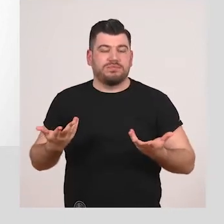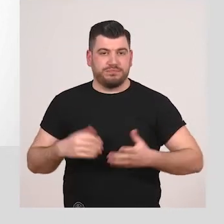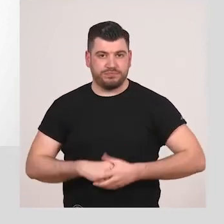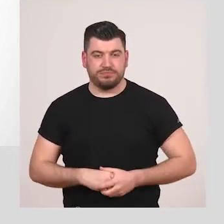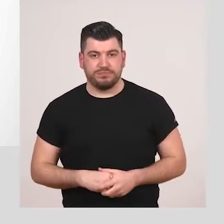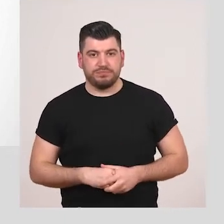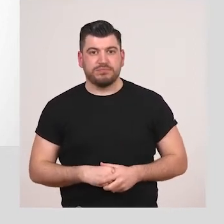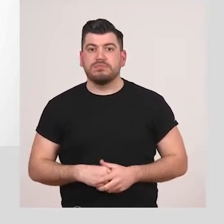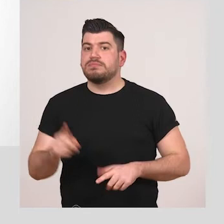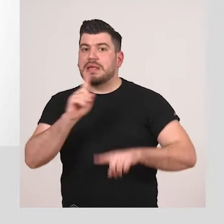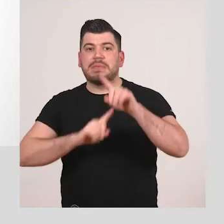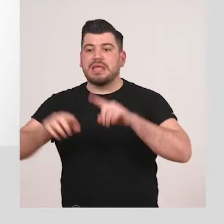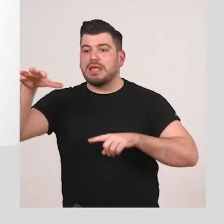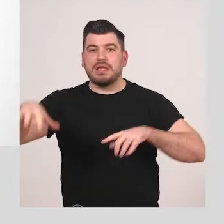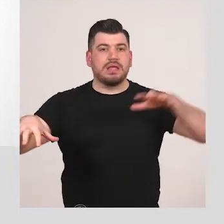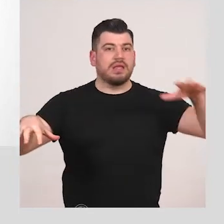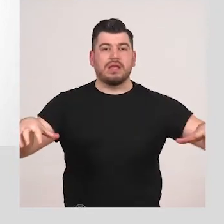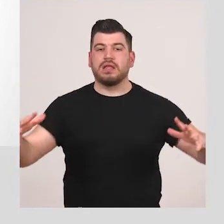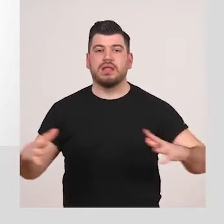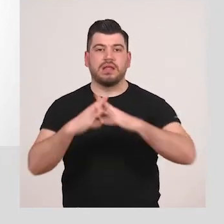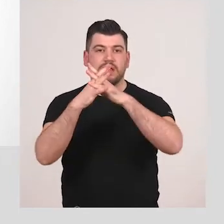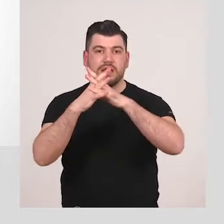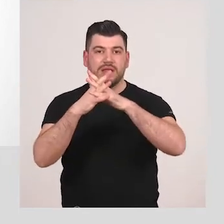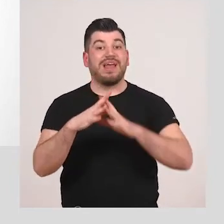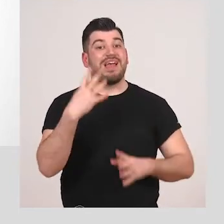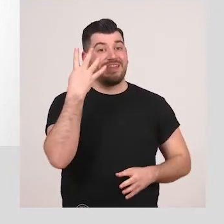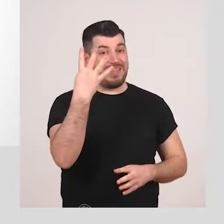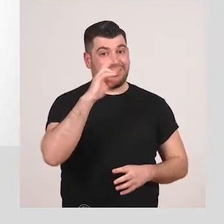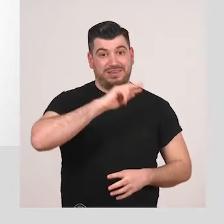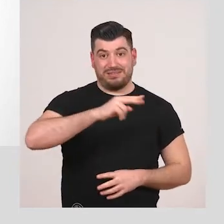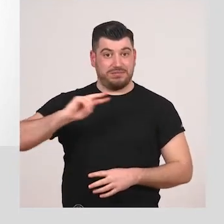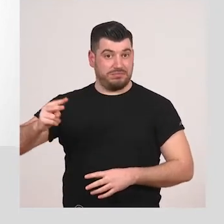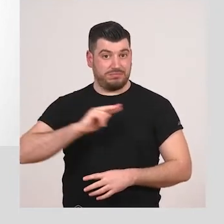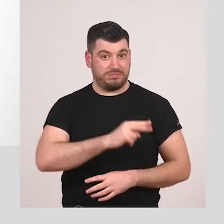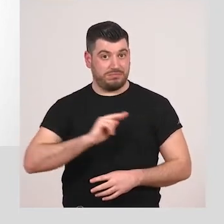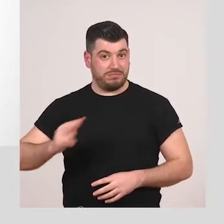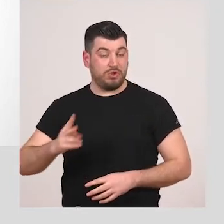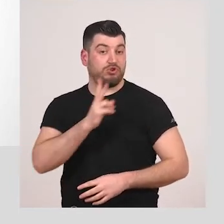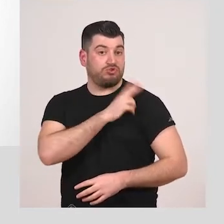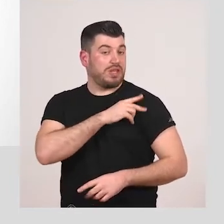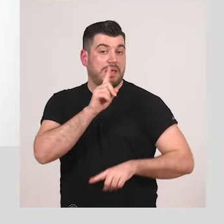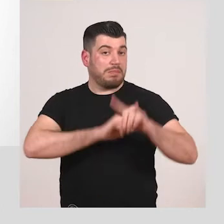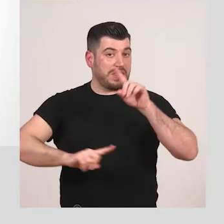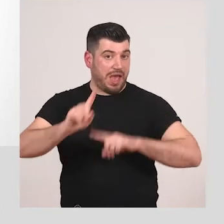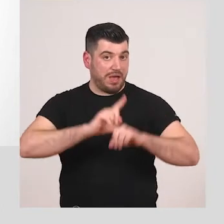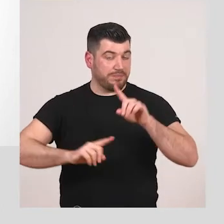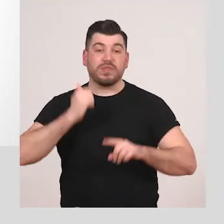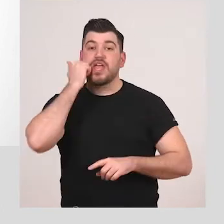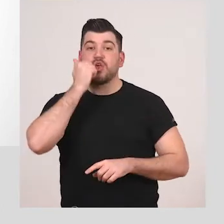Όπως βλέπετε, έχουμε 4 απαντήσεις και η πιο σωστή είναι η κόκκινη, ότι έγινε